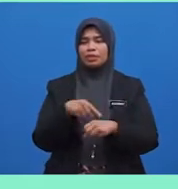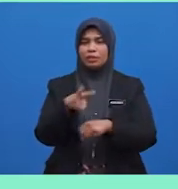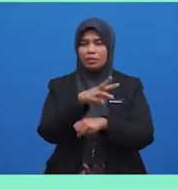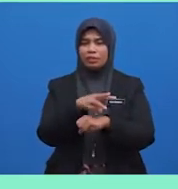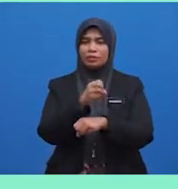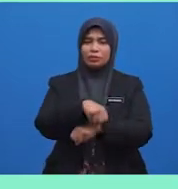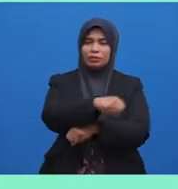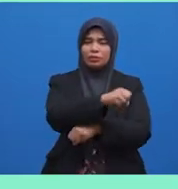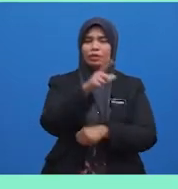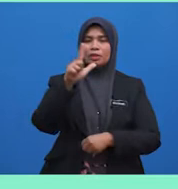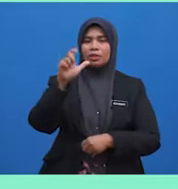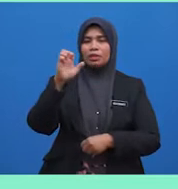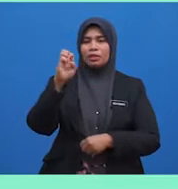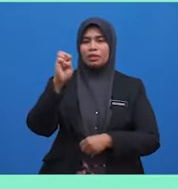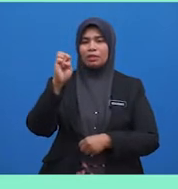Sungai Lembing.